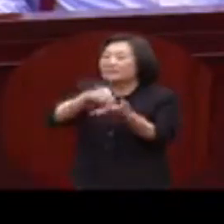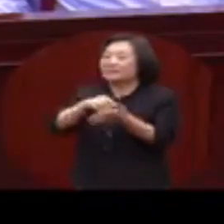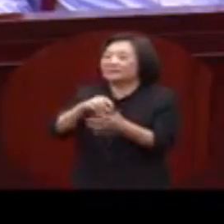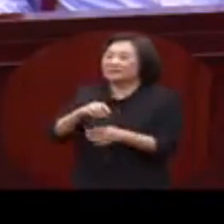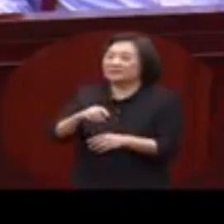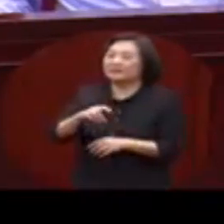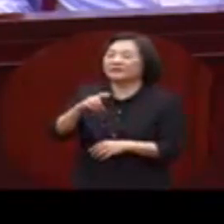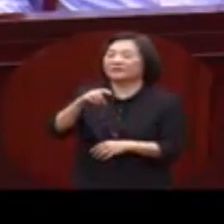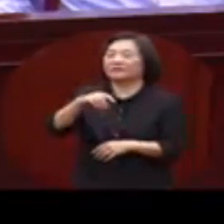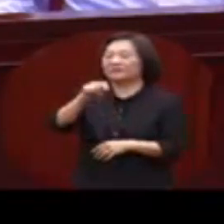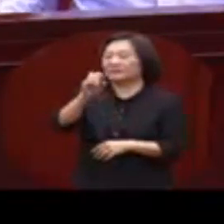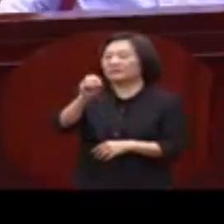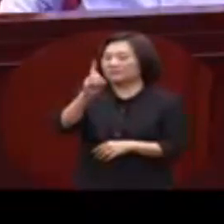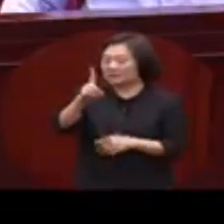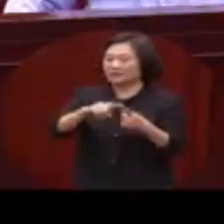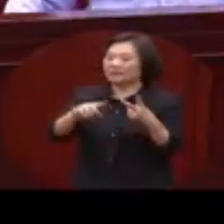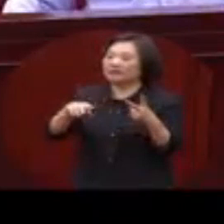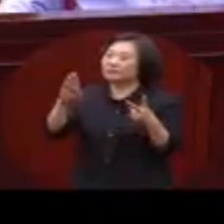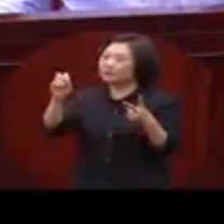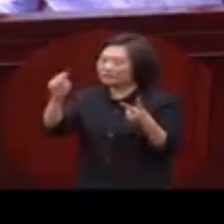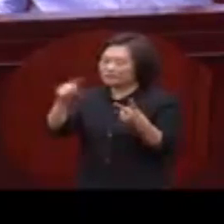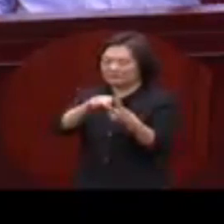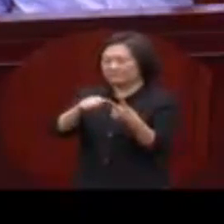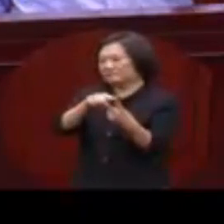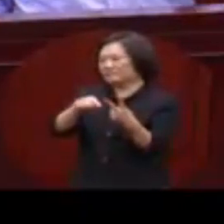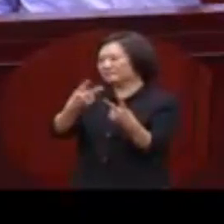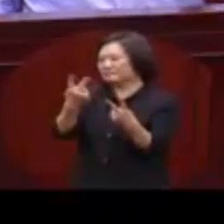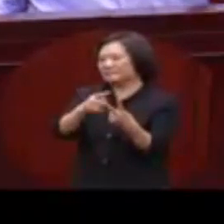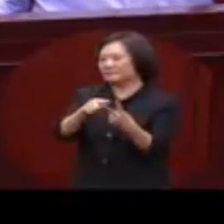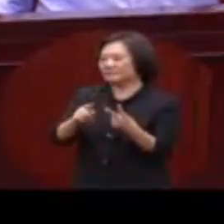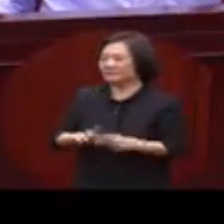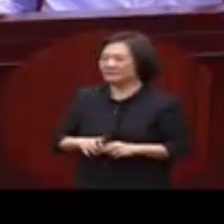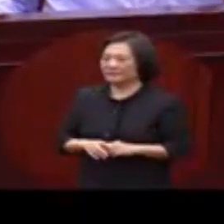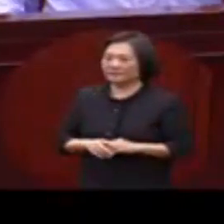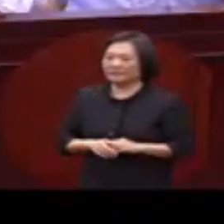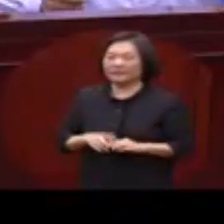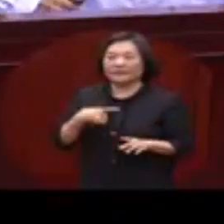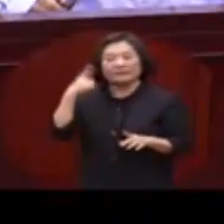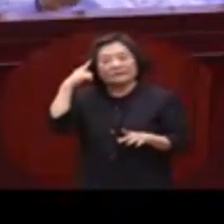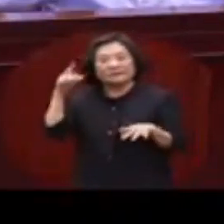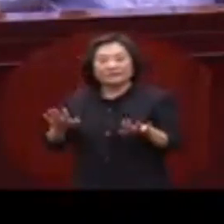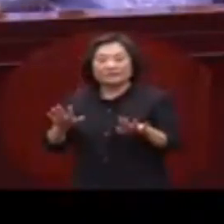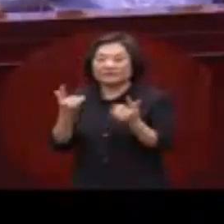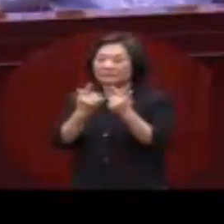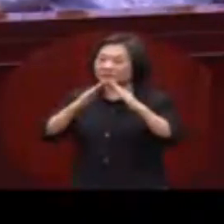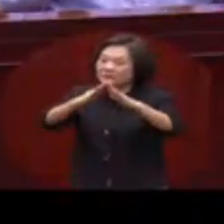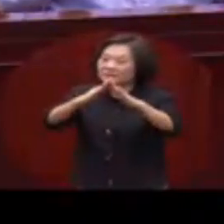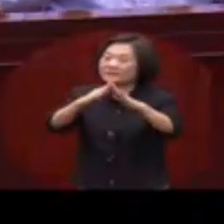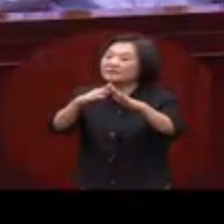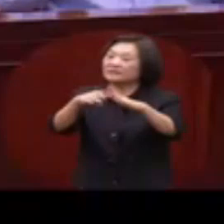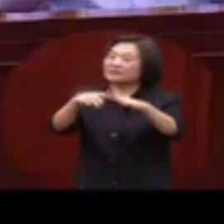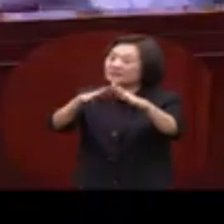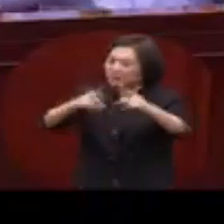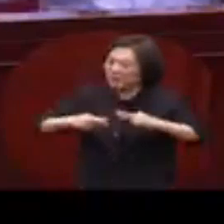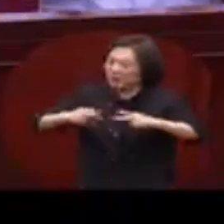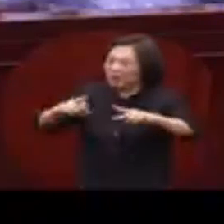内要有一个清楚的导向。我认为是这样的这个整个台北市的都市计划不要